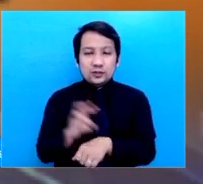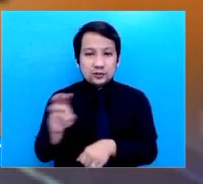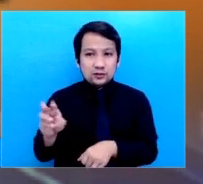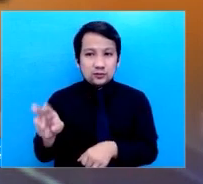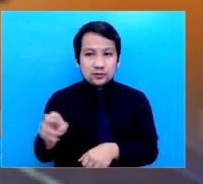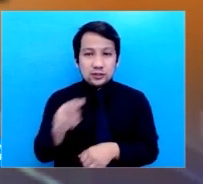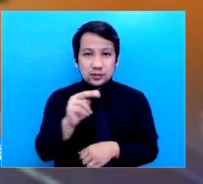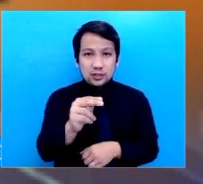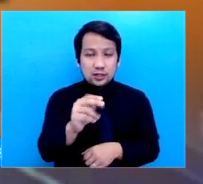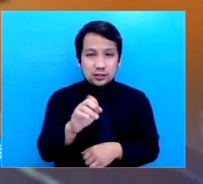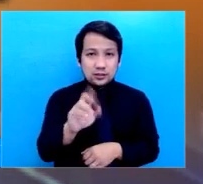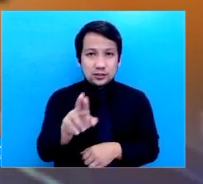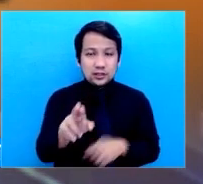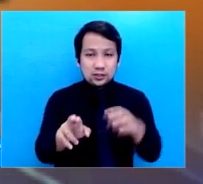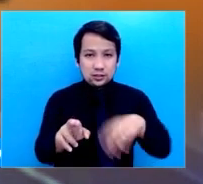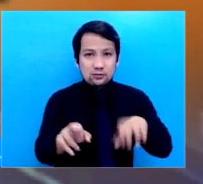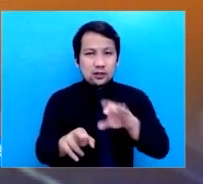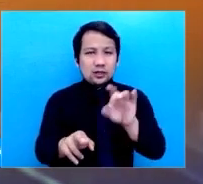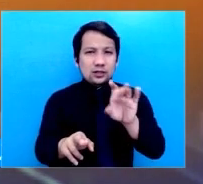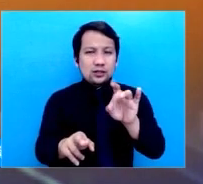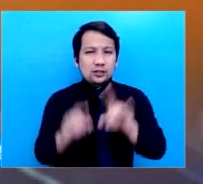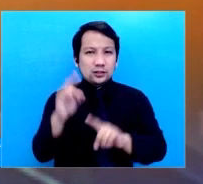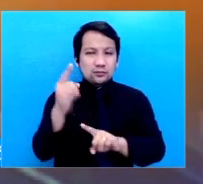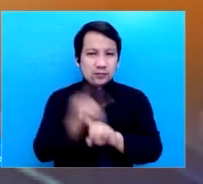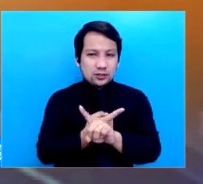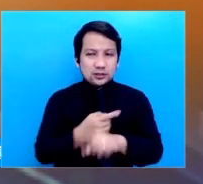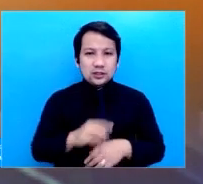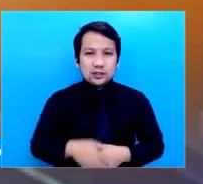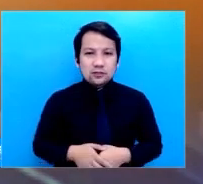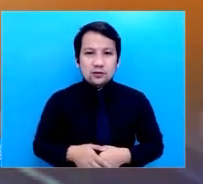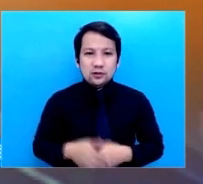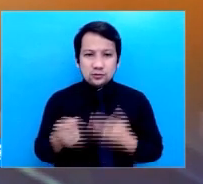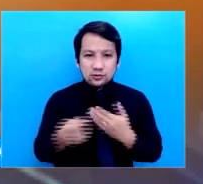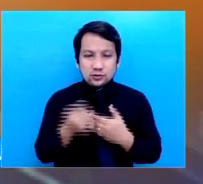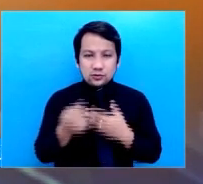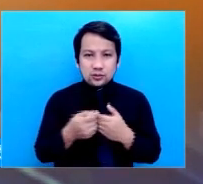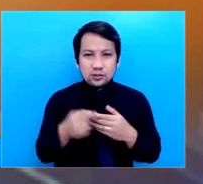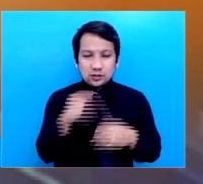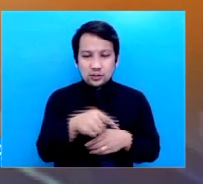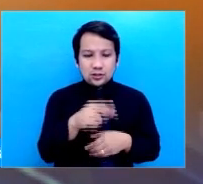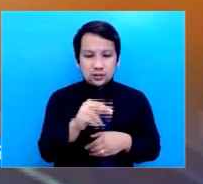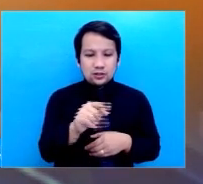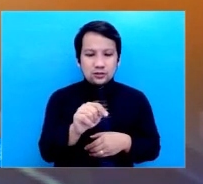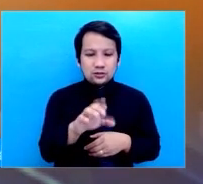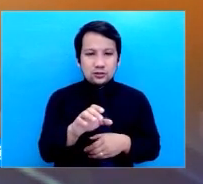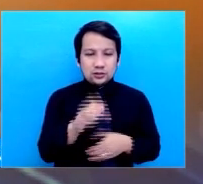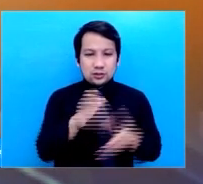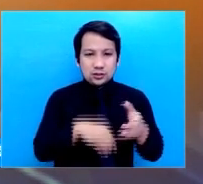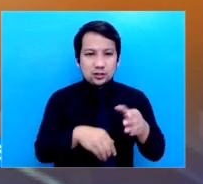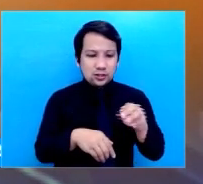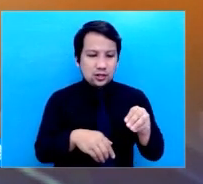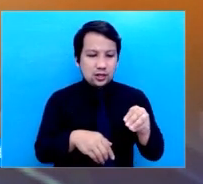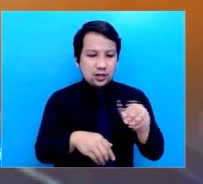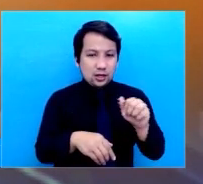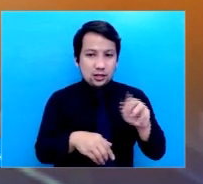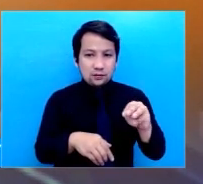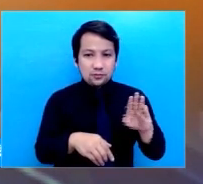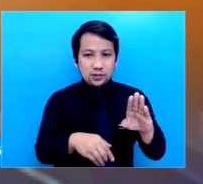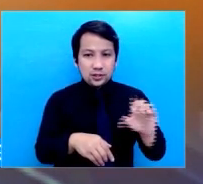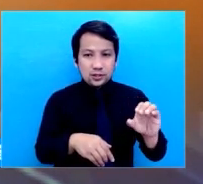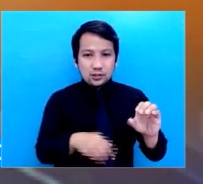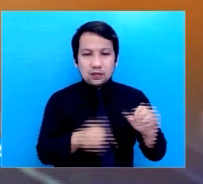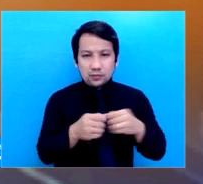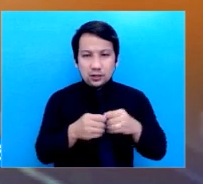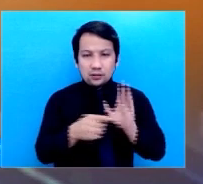Mega Manila ng 18 buwan. Pansamantala rin inassign ang NTC Channel 2 sa AMBS para